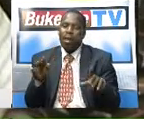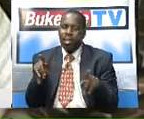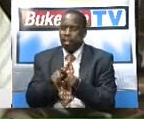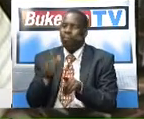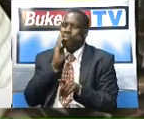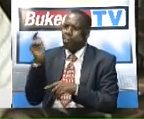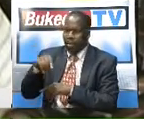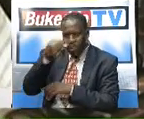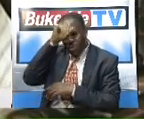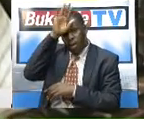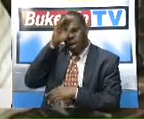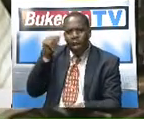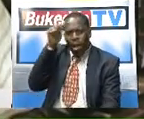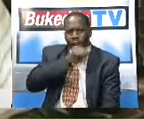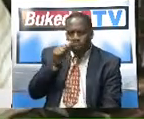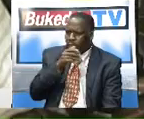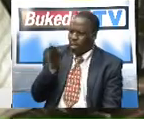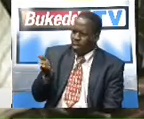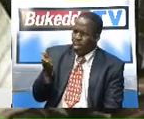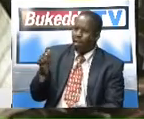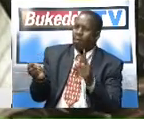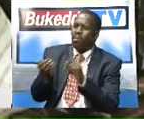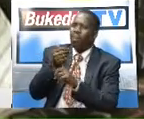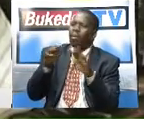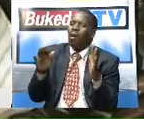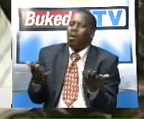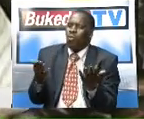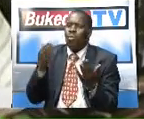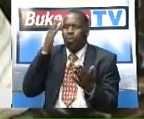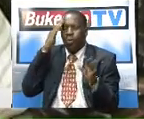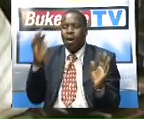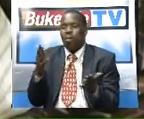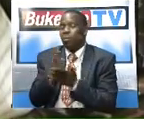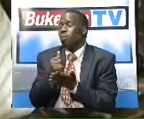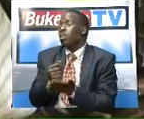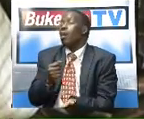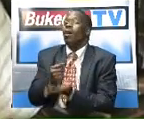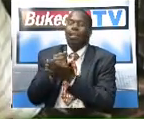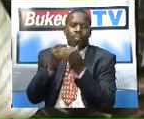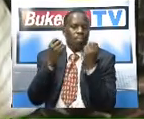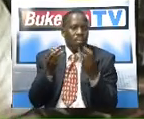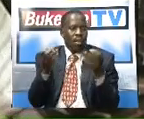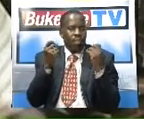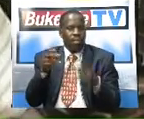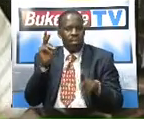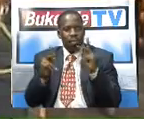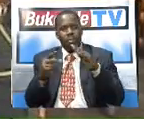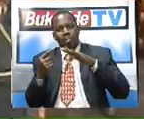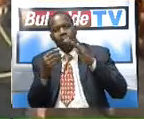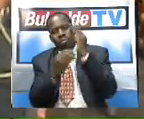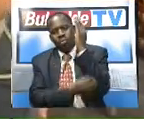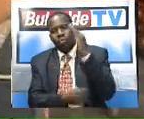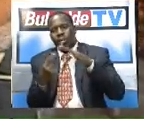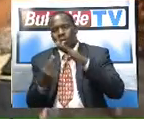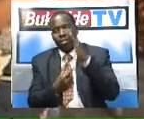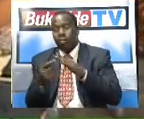neyeewuunya muntu ono afunyeemu atya abadde atya kubanga era bayambi bangi bwe baba basanze mu mbeera eno.